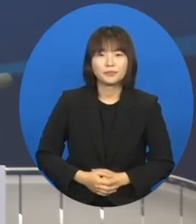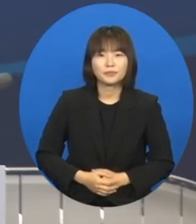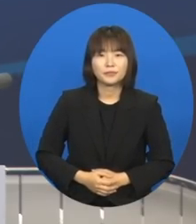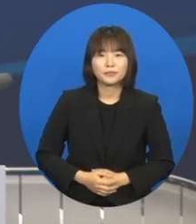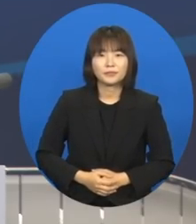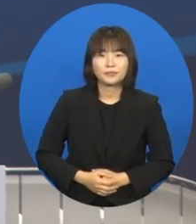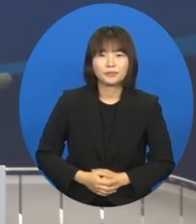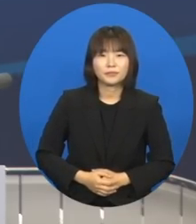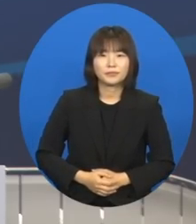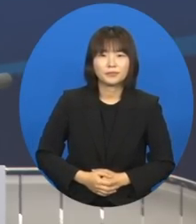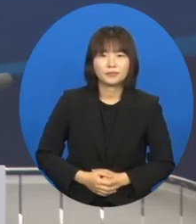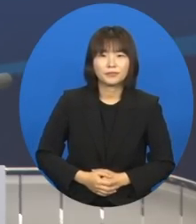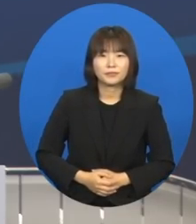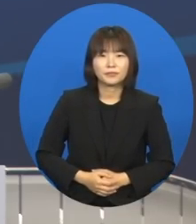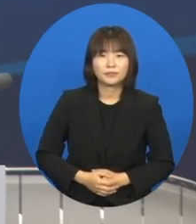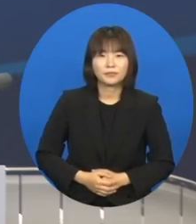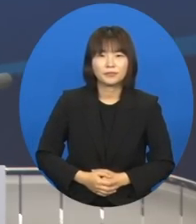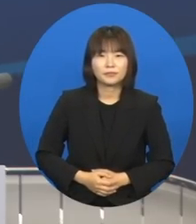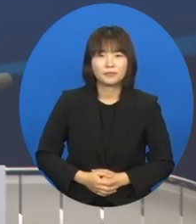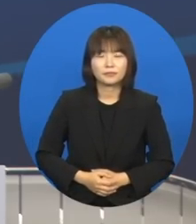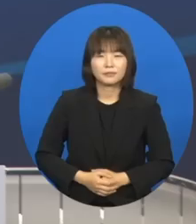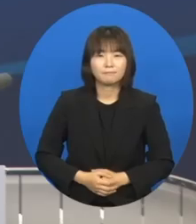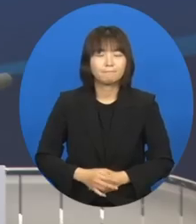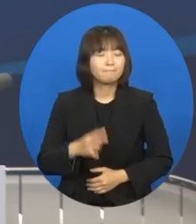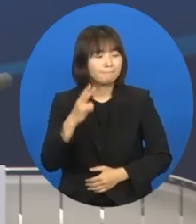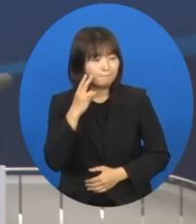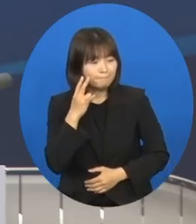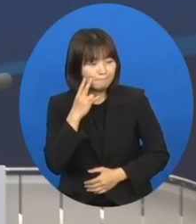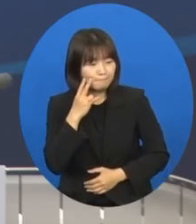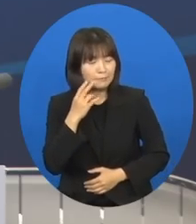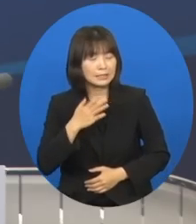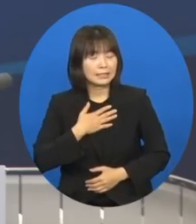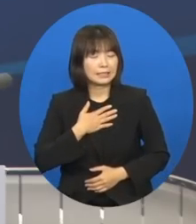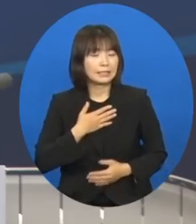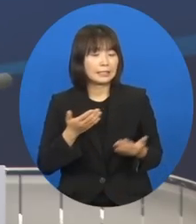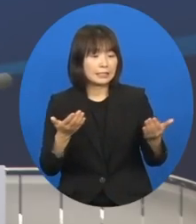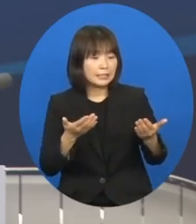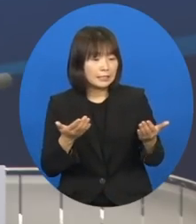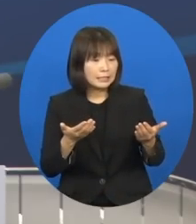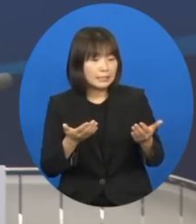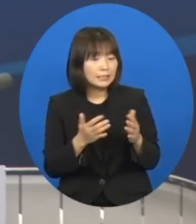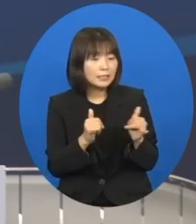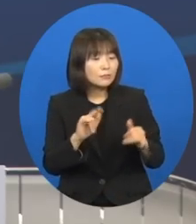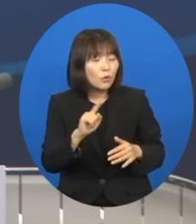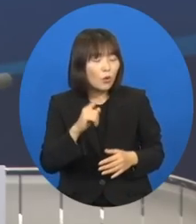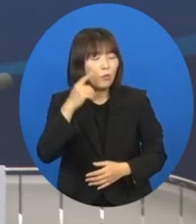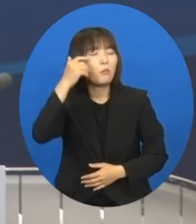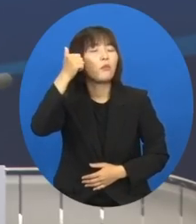이렇게 말씀을 하시는 거예요. 네, 제 직업이 목사입니다.